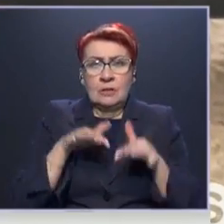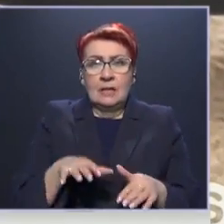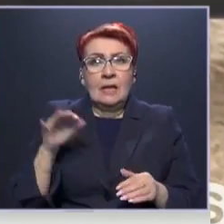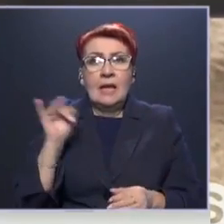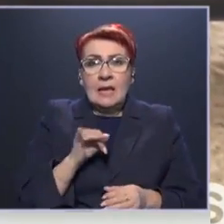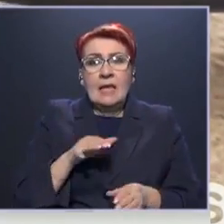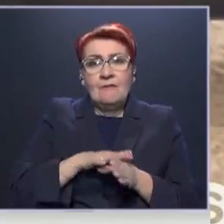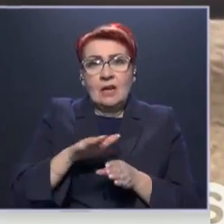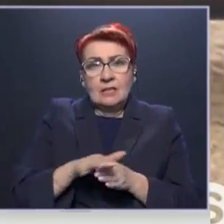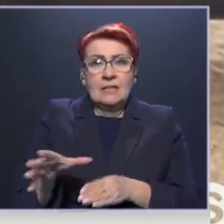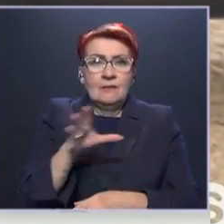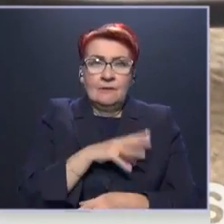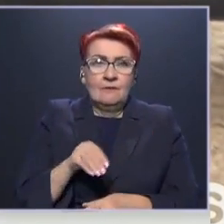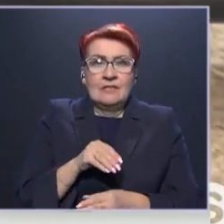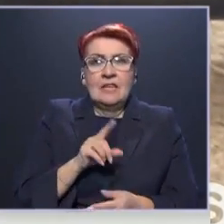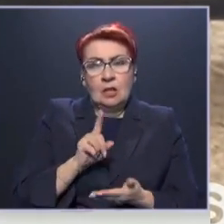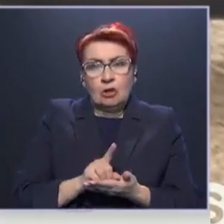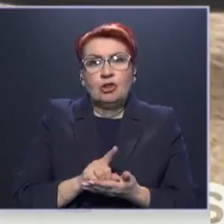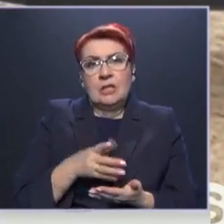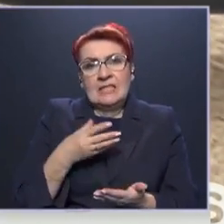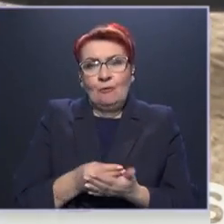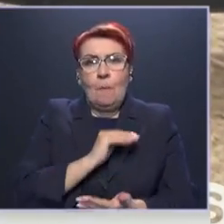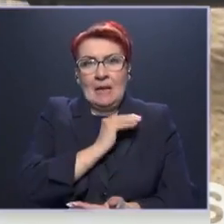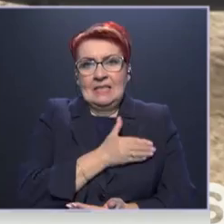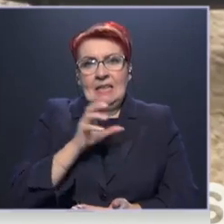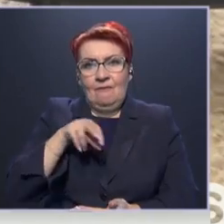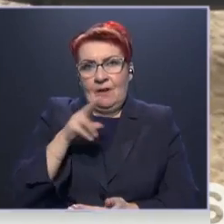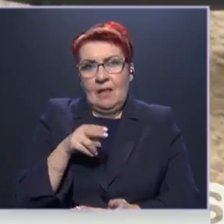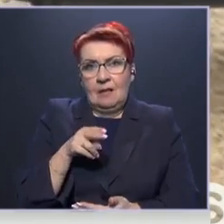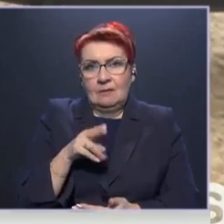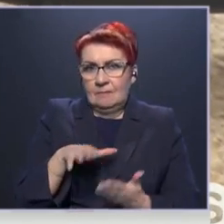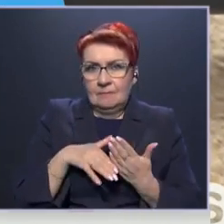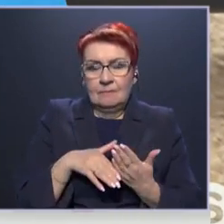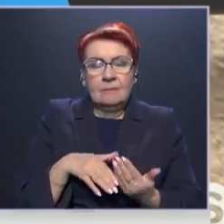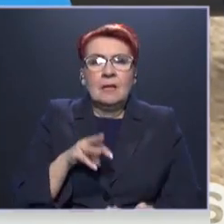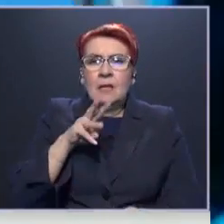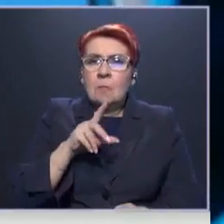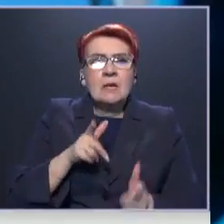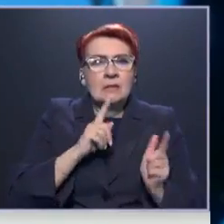этой задачи все мы должны внести свой посильный вклад. Да,